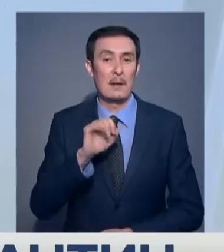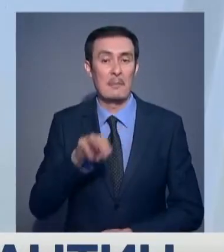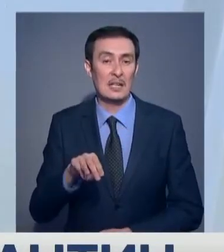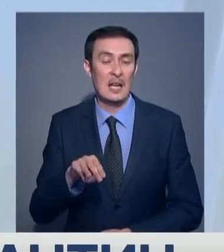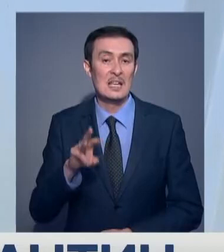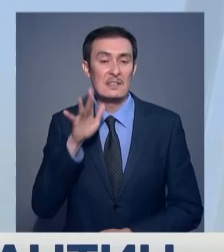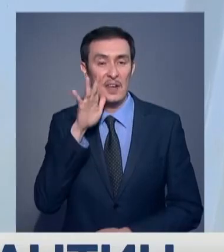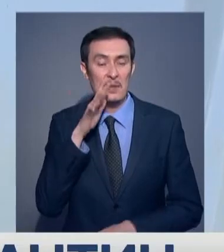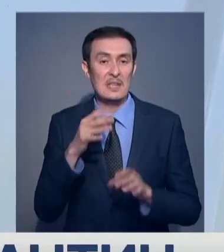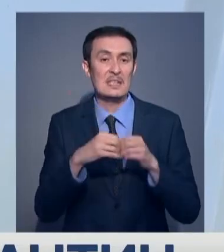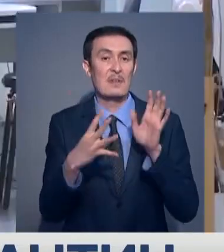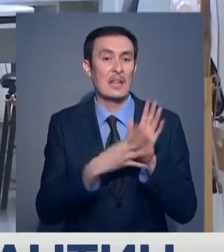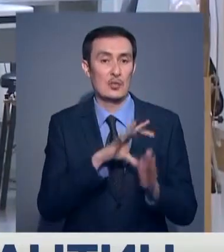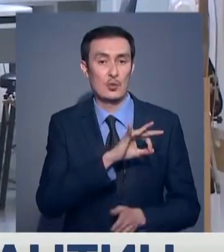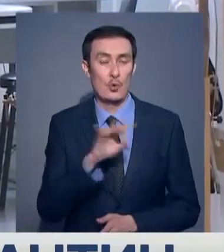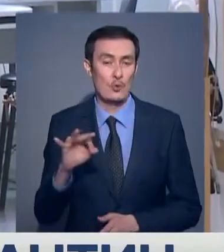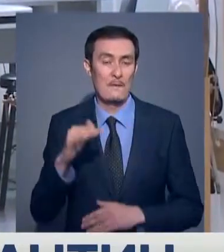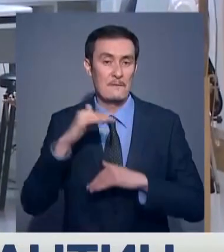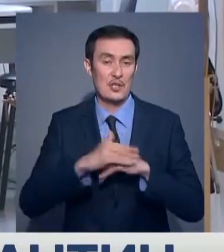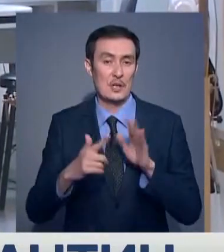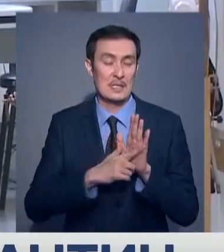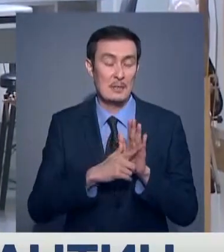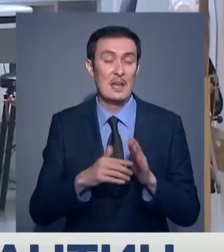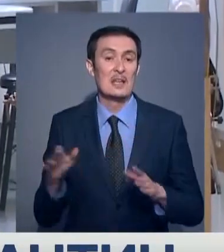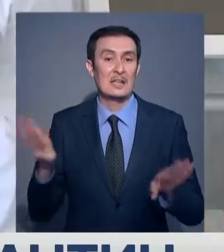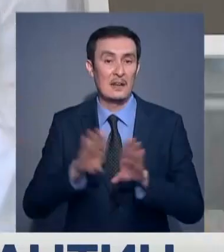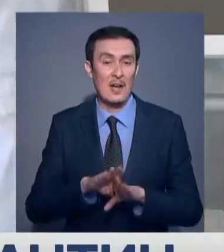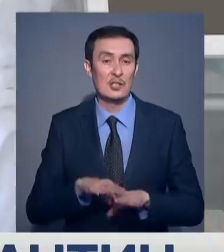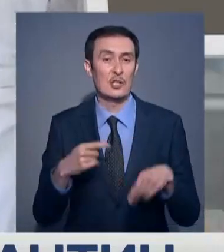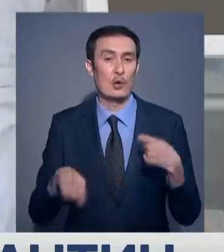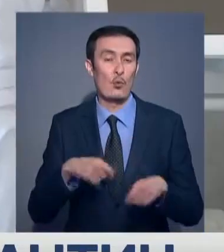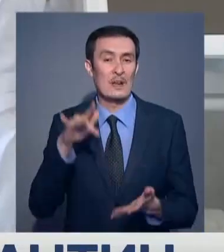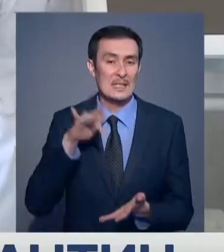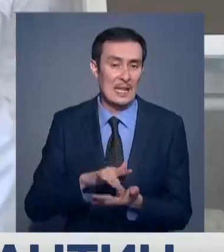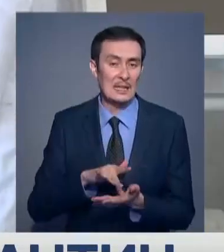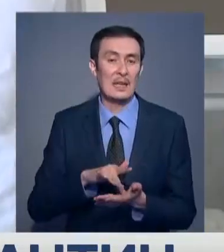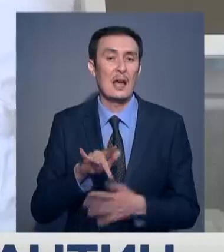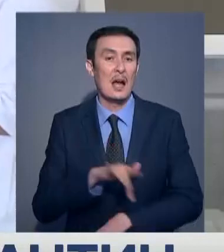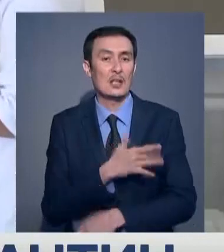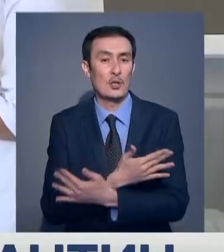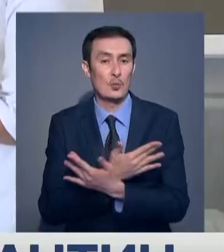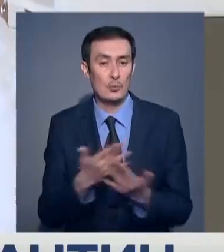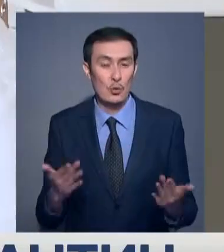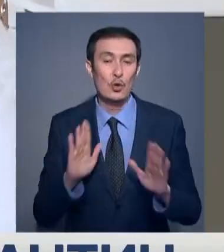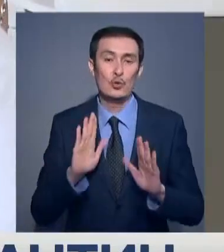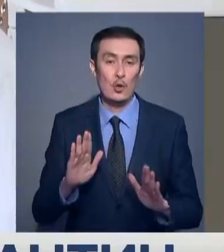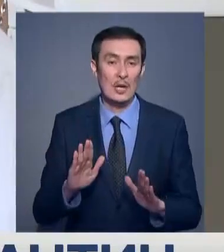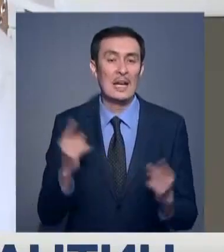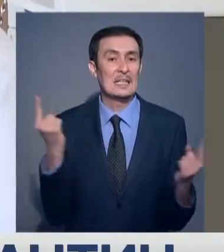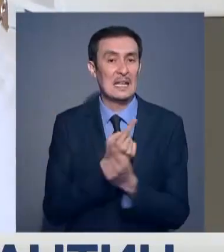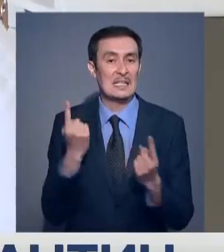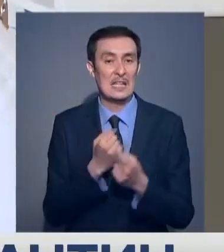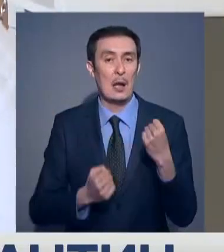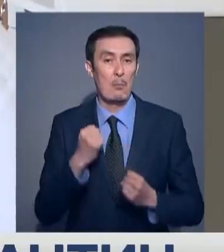31 марта с 19:00. С этого времени закрываются торговые центры и объекты оказания услуг, за исключением